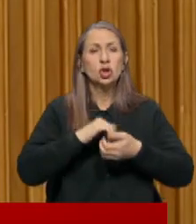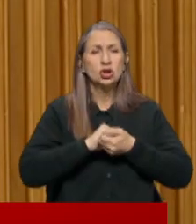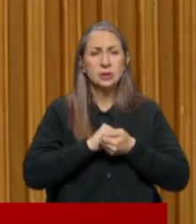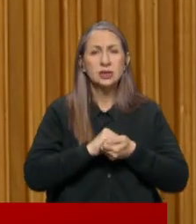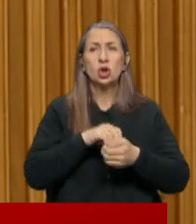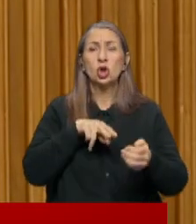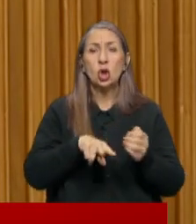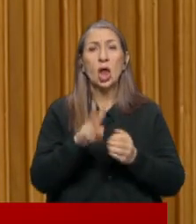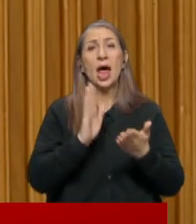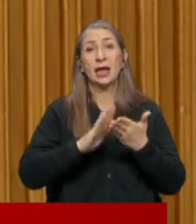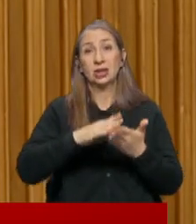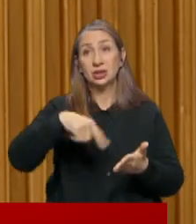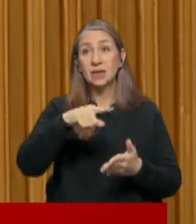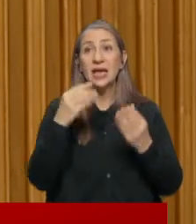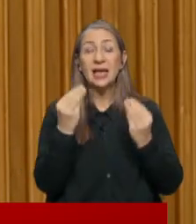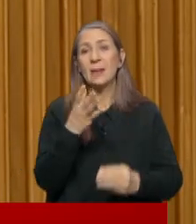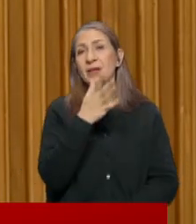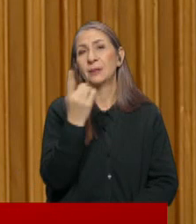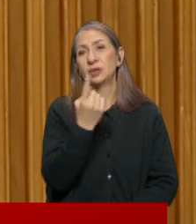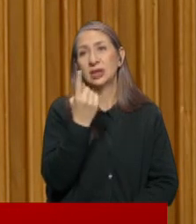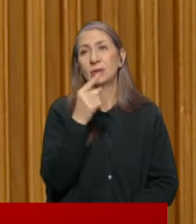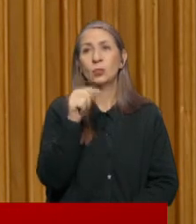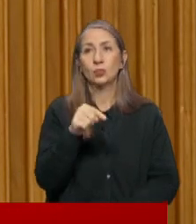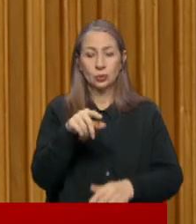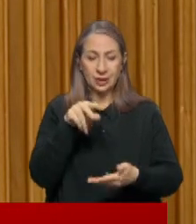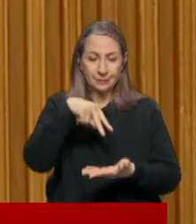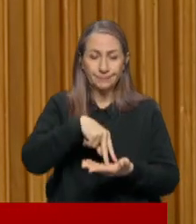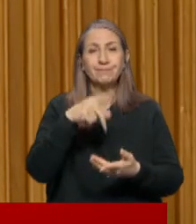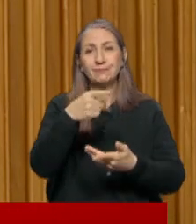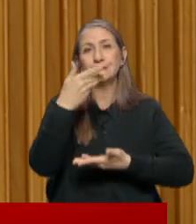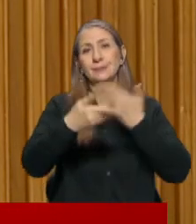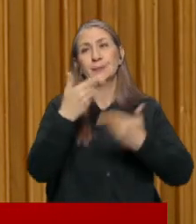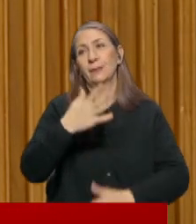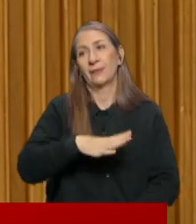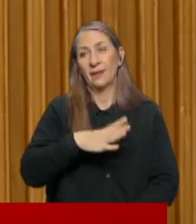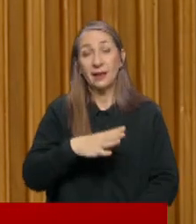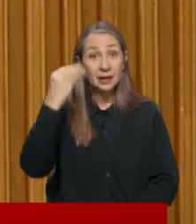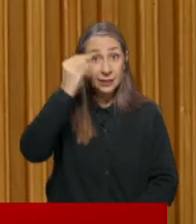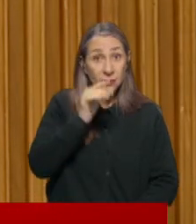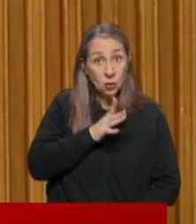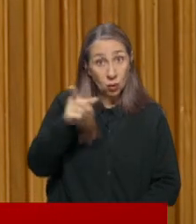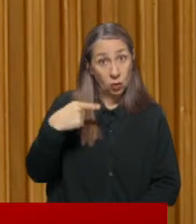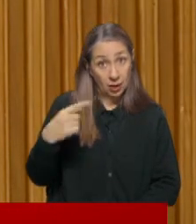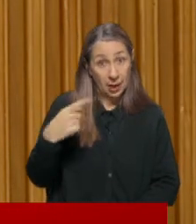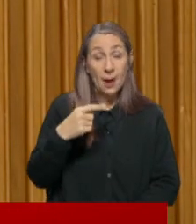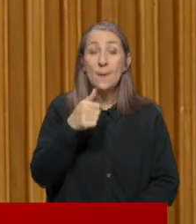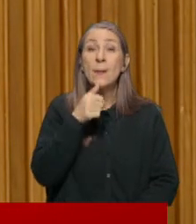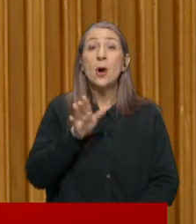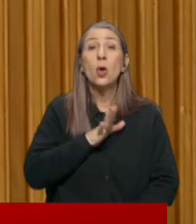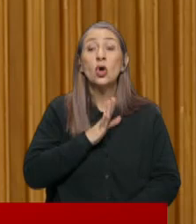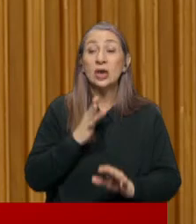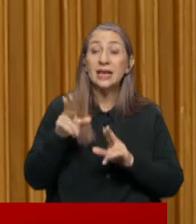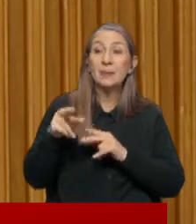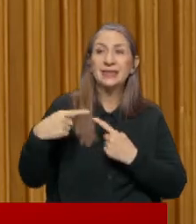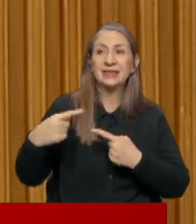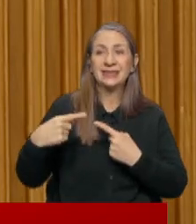dostlarımızın, yol arkadaşlarımızın iyi bildiği bir şeyi bu kürsüden sizlere ifade edeceğim. Ekrem İmamoğlu ile baba oğul